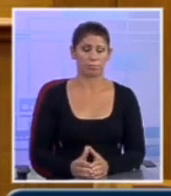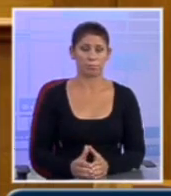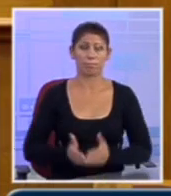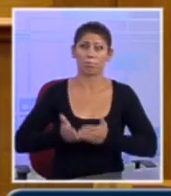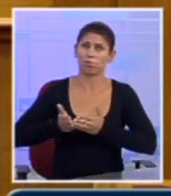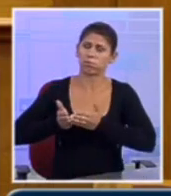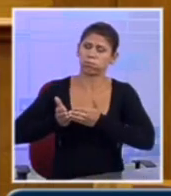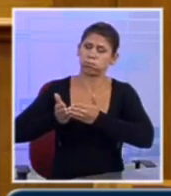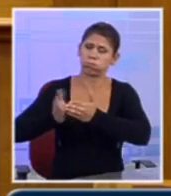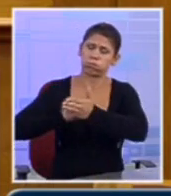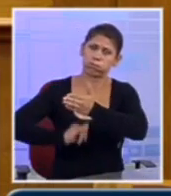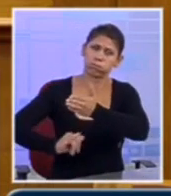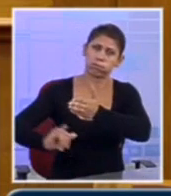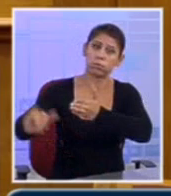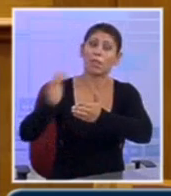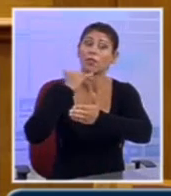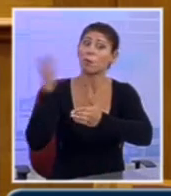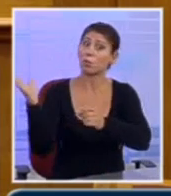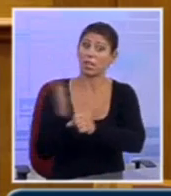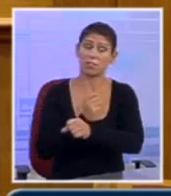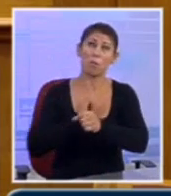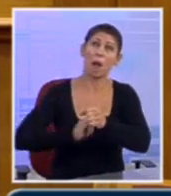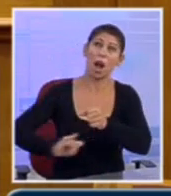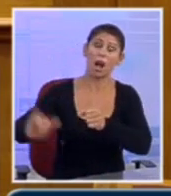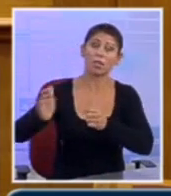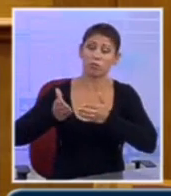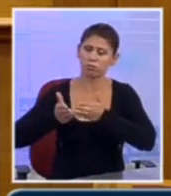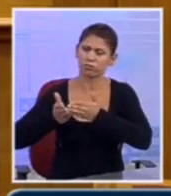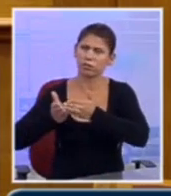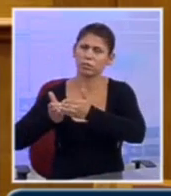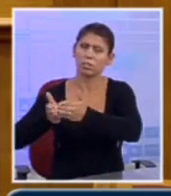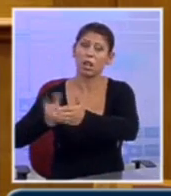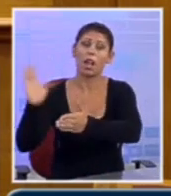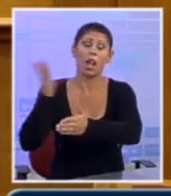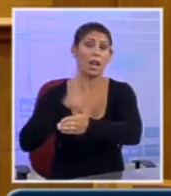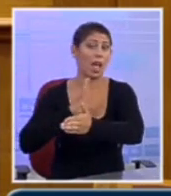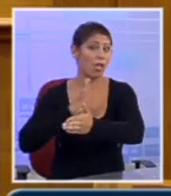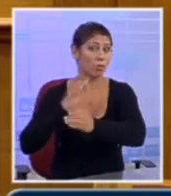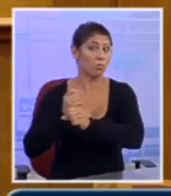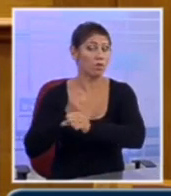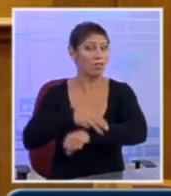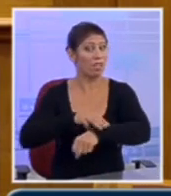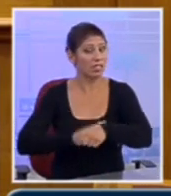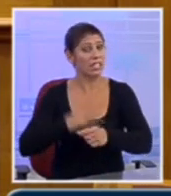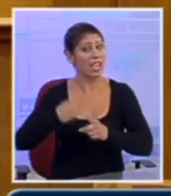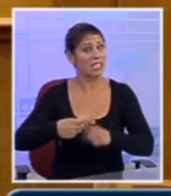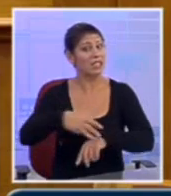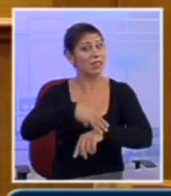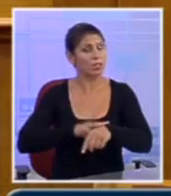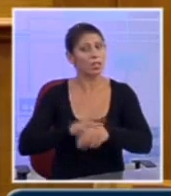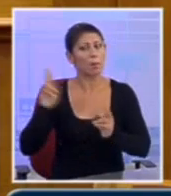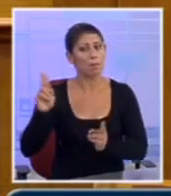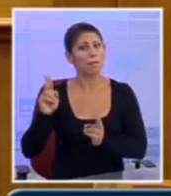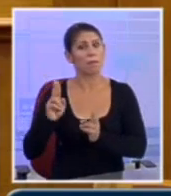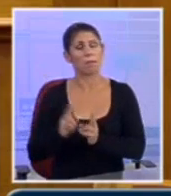ποντοπόρου ναυτιλίας δεν μπορεί να επιτευχθεί όταν το ανθρώπινο δυναμικό, η ναυτική, οι Έλληνες ναυτικοί